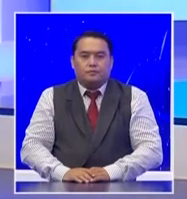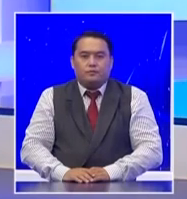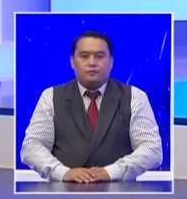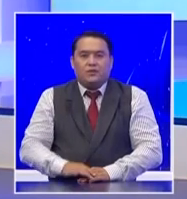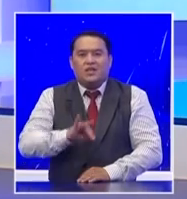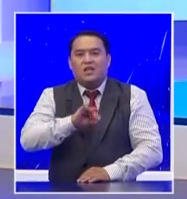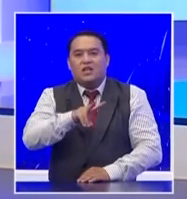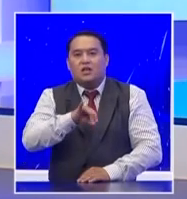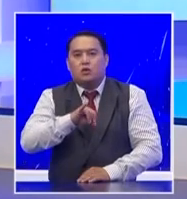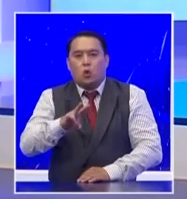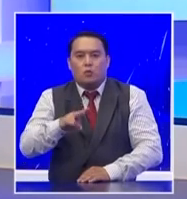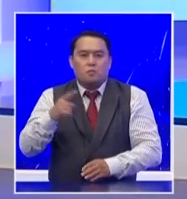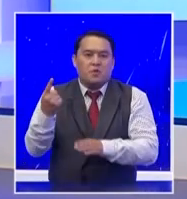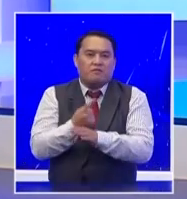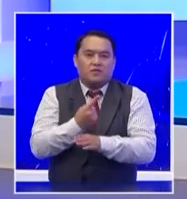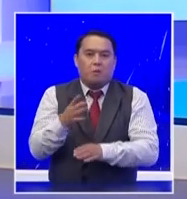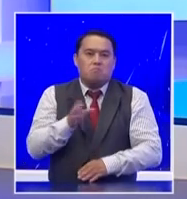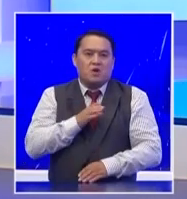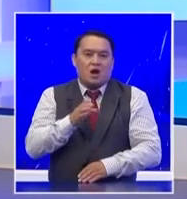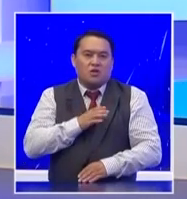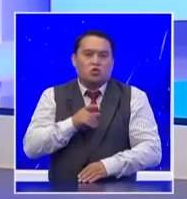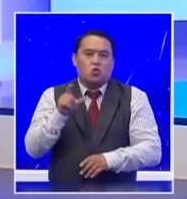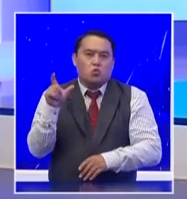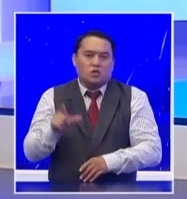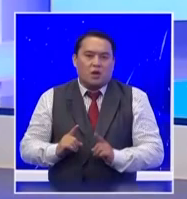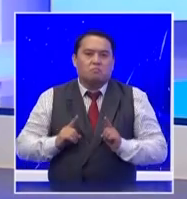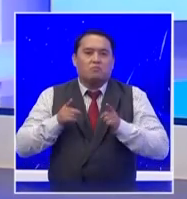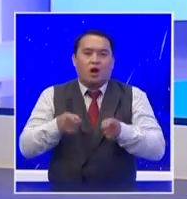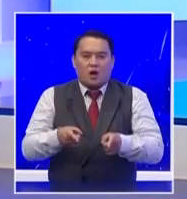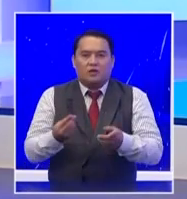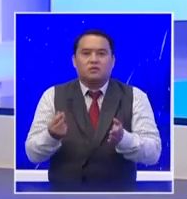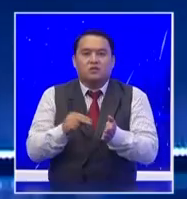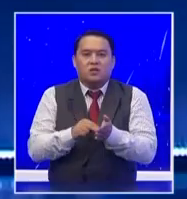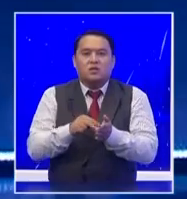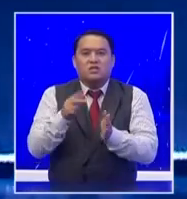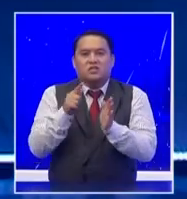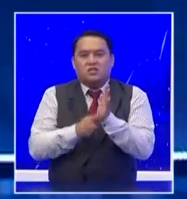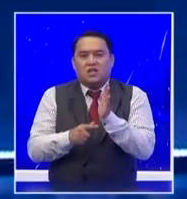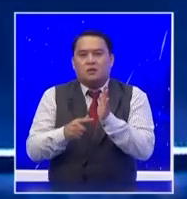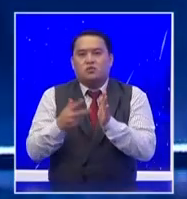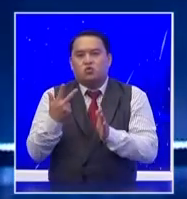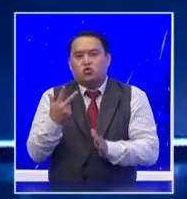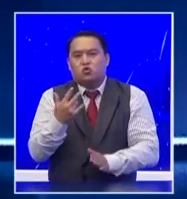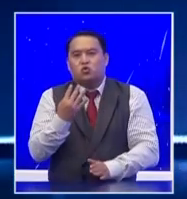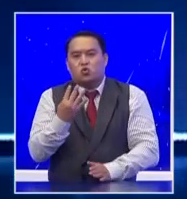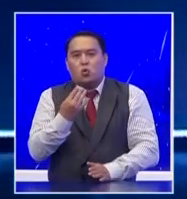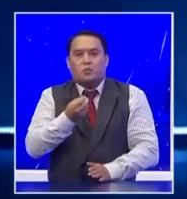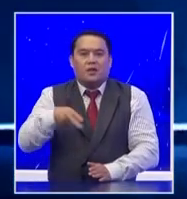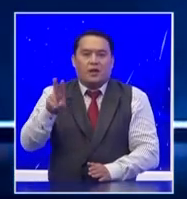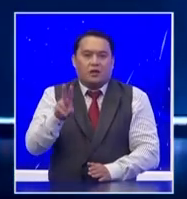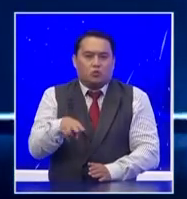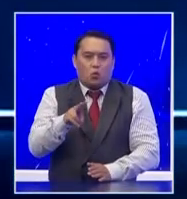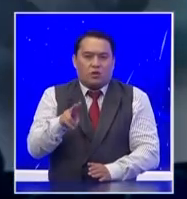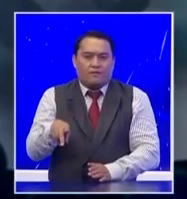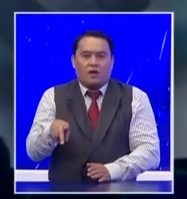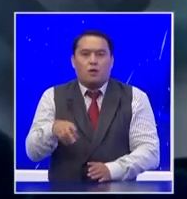Румынией. Илон Маск впервые попал в пятерку богатейших людей мира. Его состояние оценивается в более 74 миллиардов долларов.